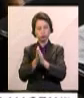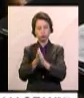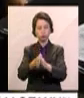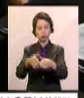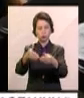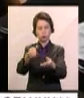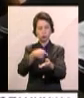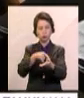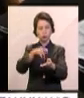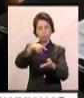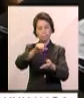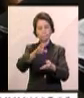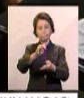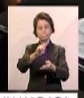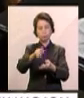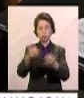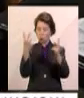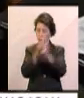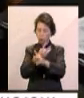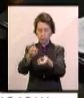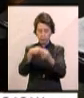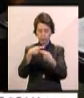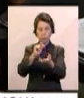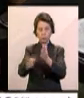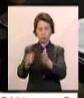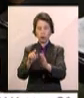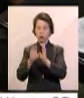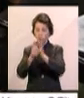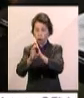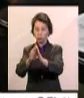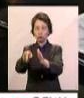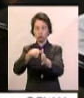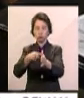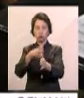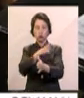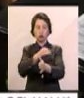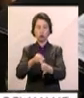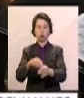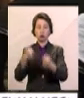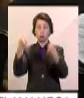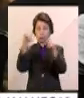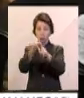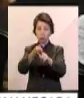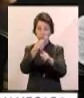pampasan, ganti rugi teruk dan ganti rugi teladan serta perintah